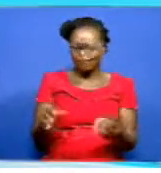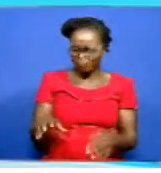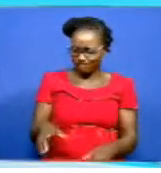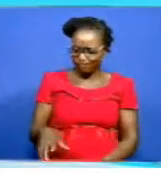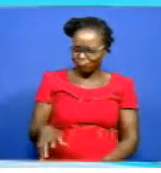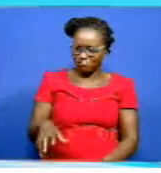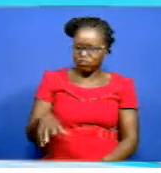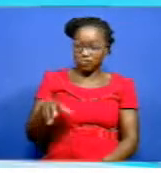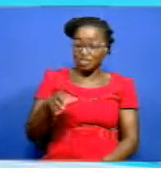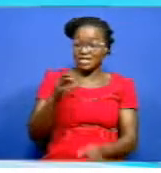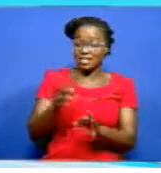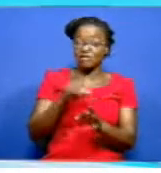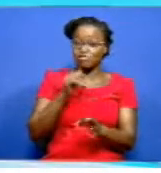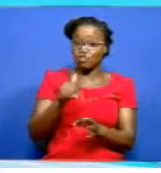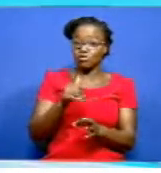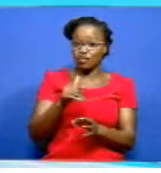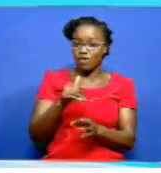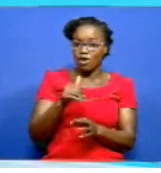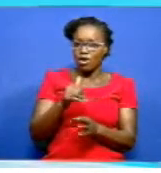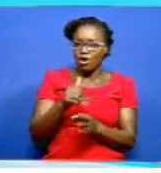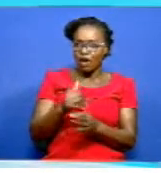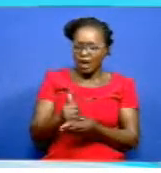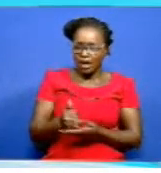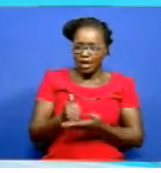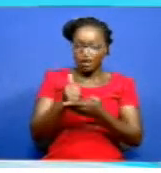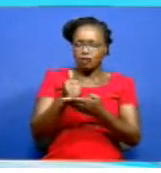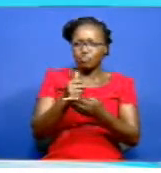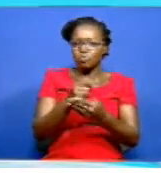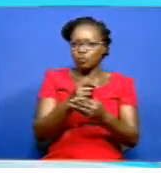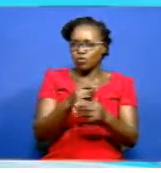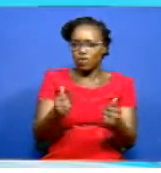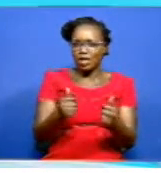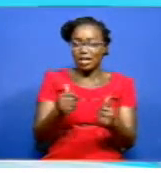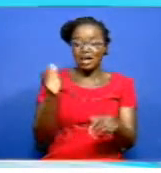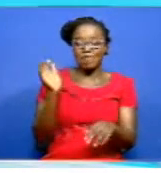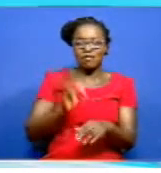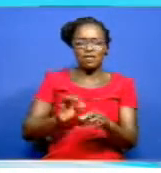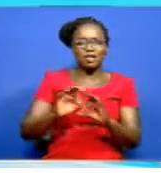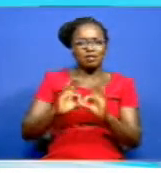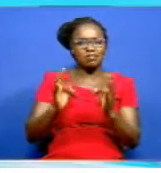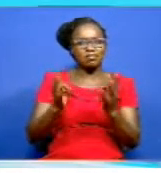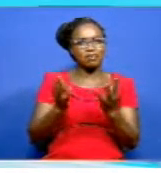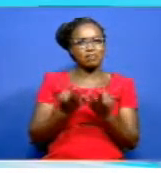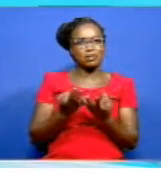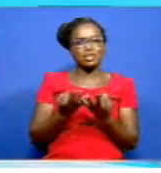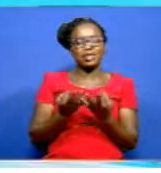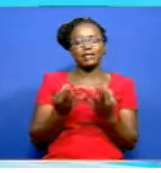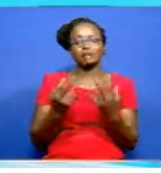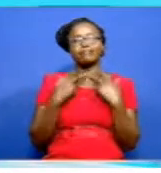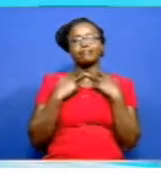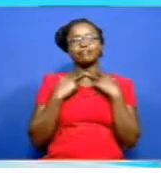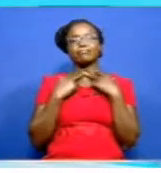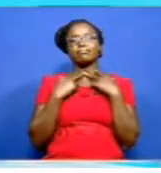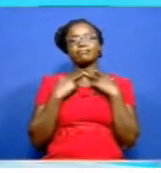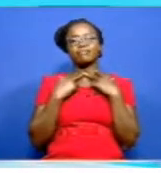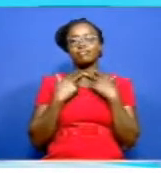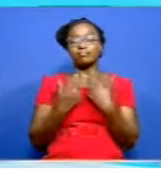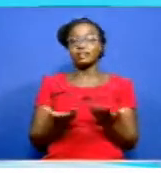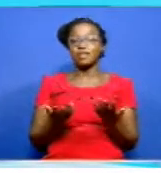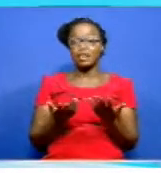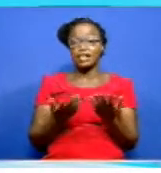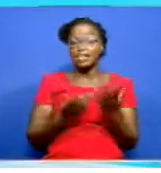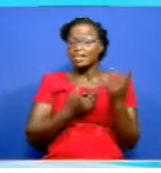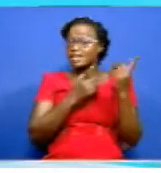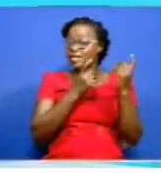ambalo lisipozingatiwa kwa kina linaathiri familia na kuweza kufanya kwamba familia hazisongi. Ni wametoka katika wataalamu hawa,